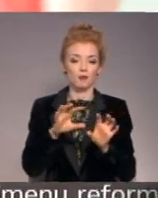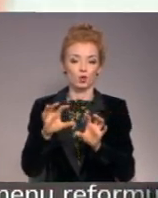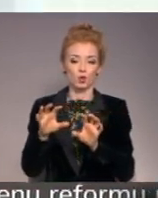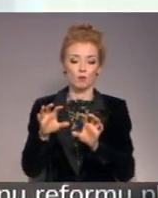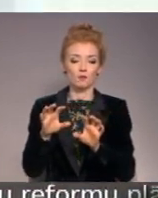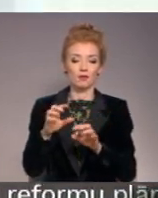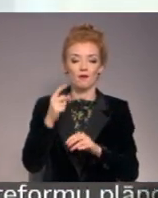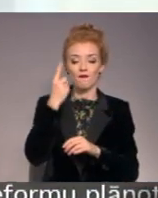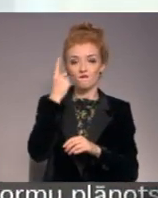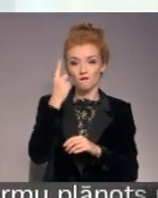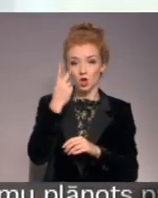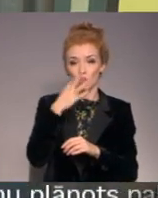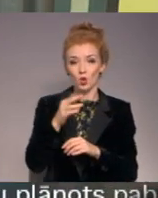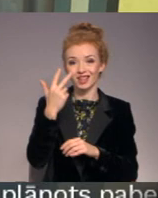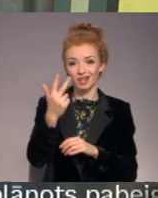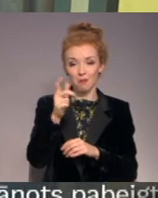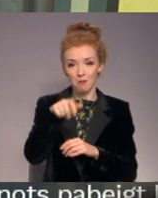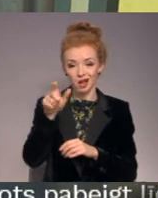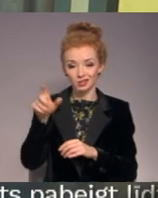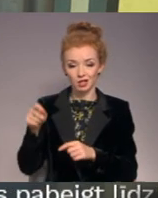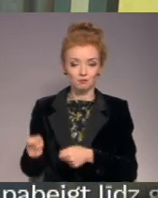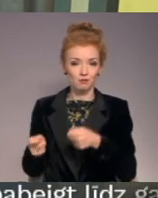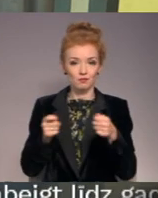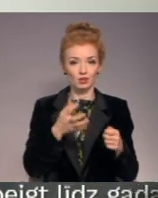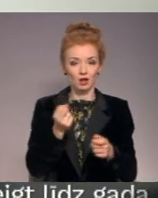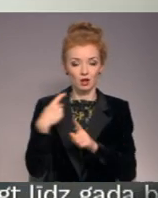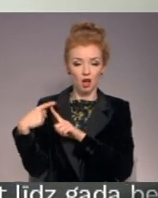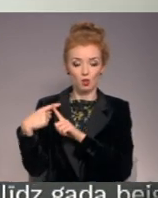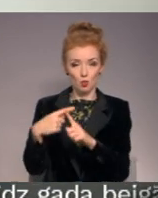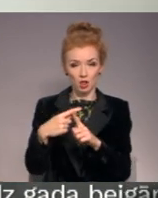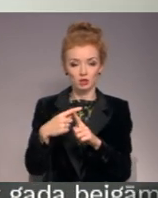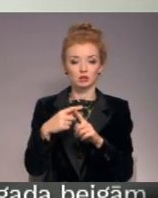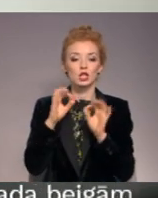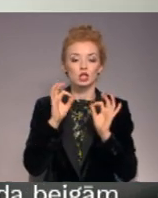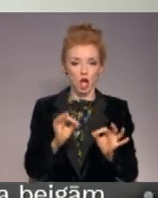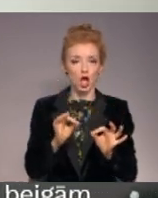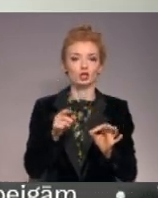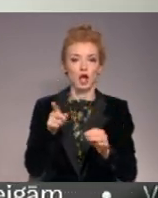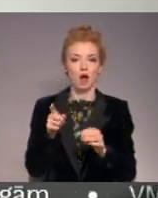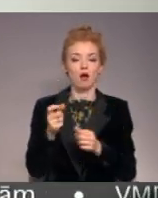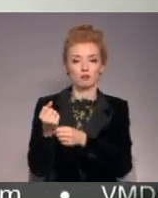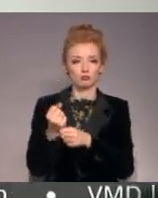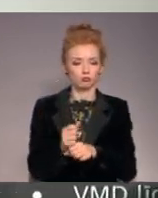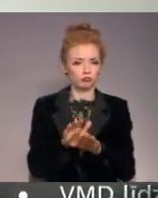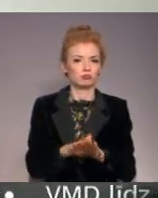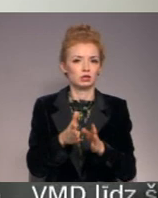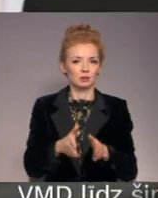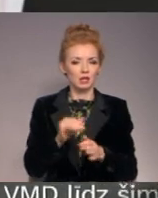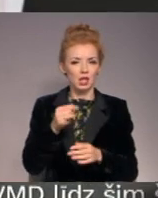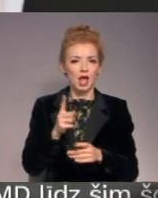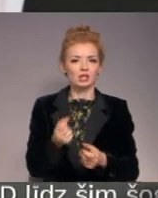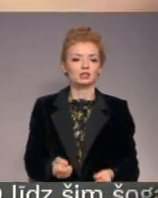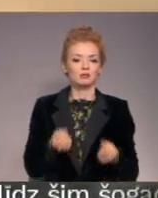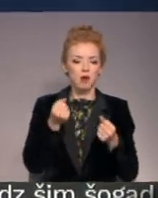Tikai vienu no trim pacientiem, kurus ievada ar neatliekamās palīdzības auto, slimnīcā tiešām patur. Tas notiek tad, ja ir dzīvībai bīstams